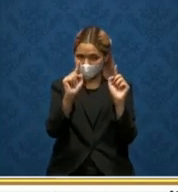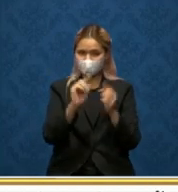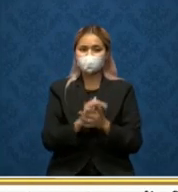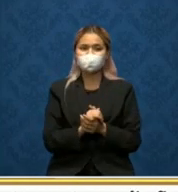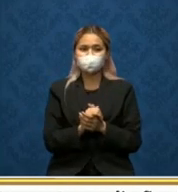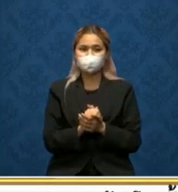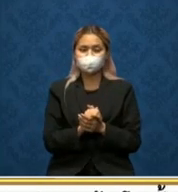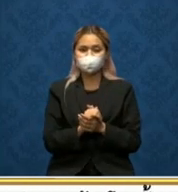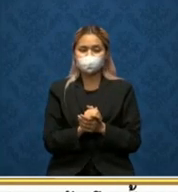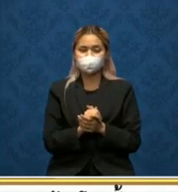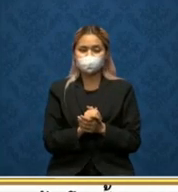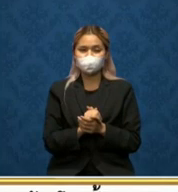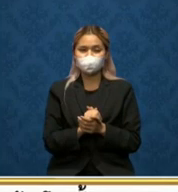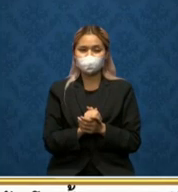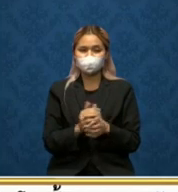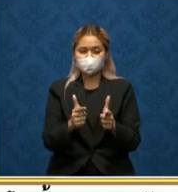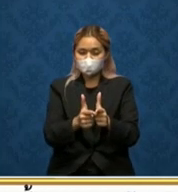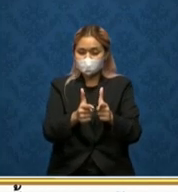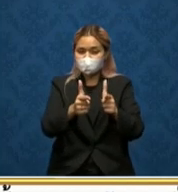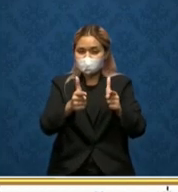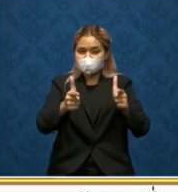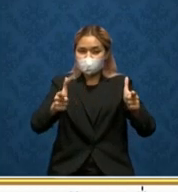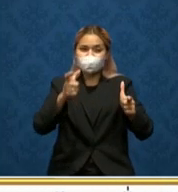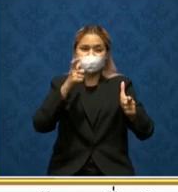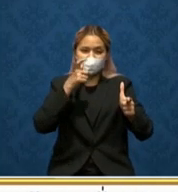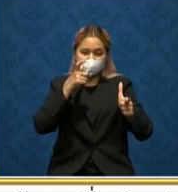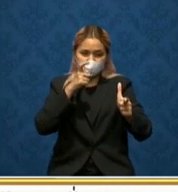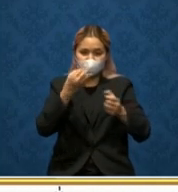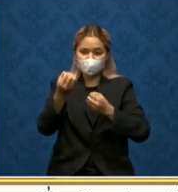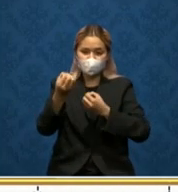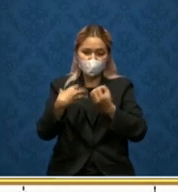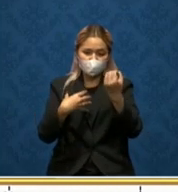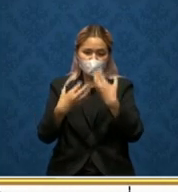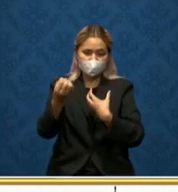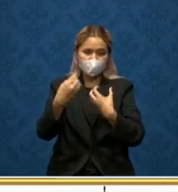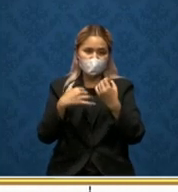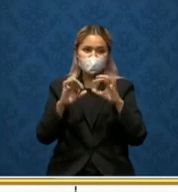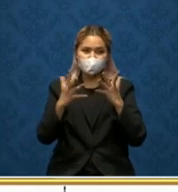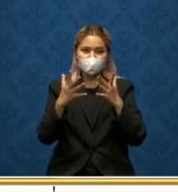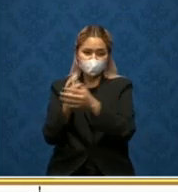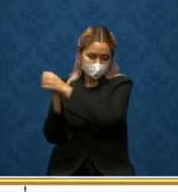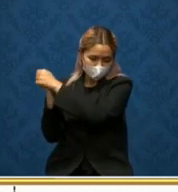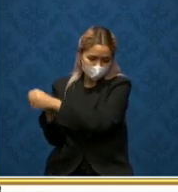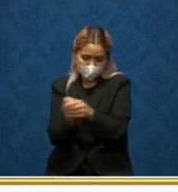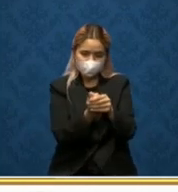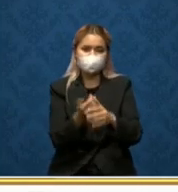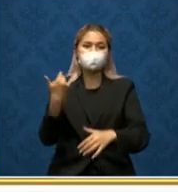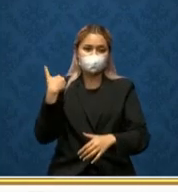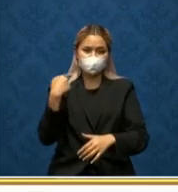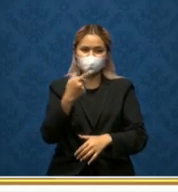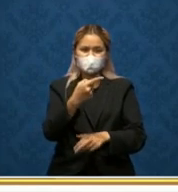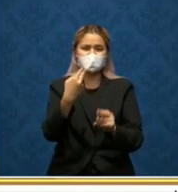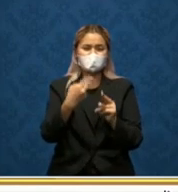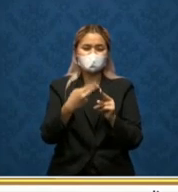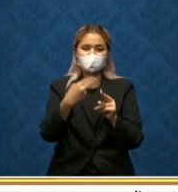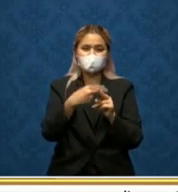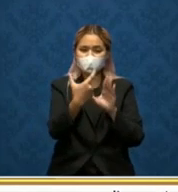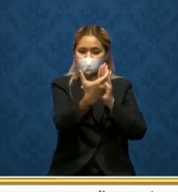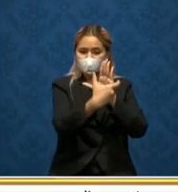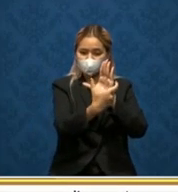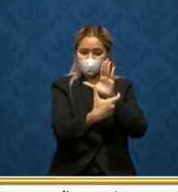ๆที่เป็นมีชื่อเสียงของท่านเนี่ยไม่มีรายการแจ้งเข้ามาเลยอย่างสนามเนี้ยสนามกอล์ฟทูปเทมีชื่อนี้ไม่มีอยู่ใน